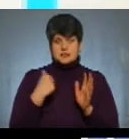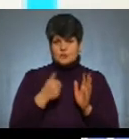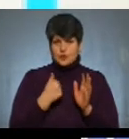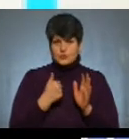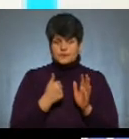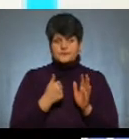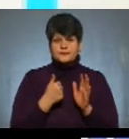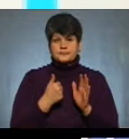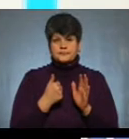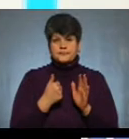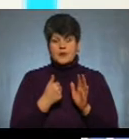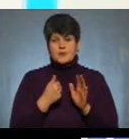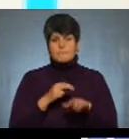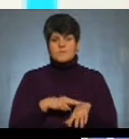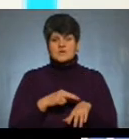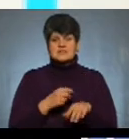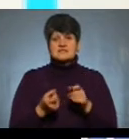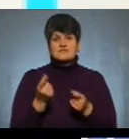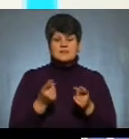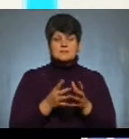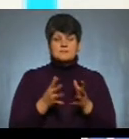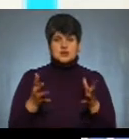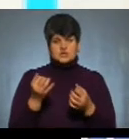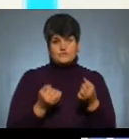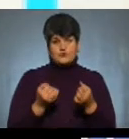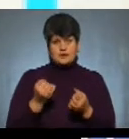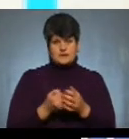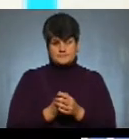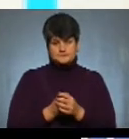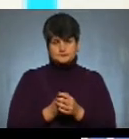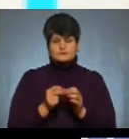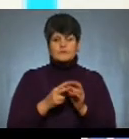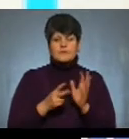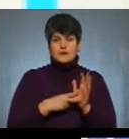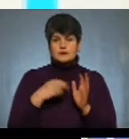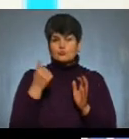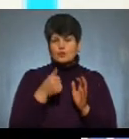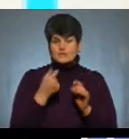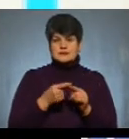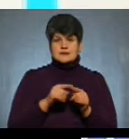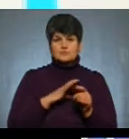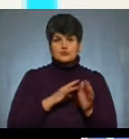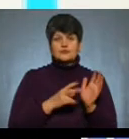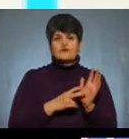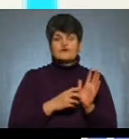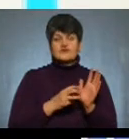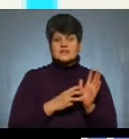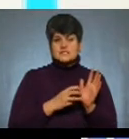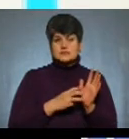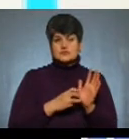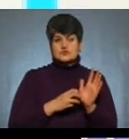2017 роком, то поліцейські виявили більше водіїв в алкогольному сп'янінні. В 2017 році це було